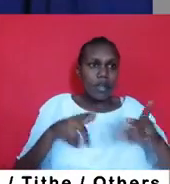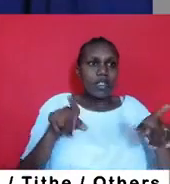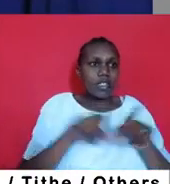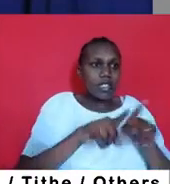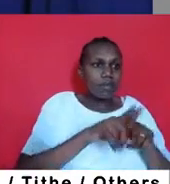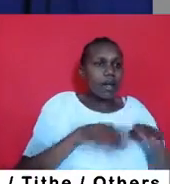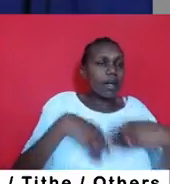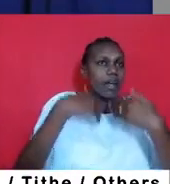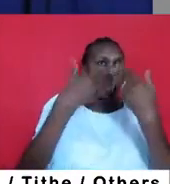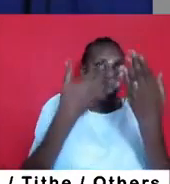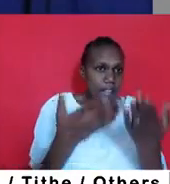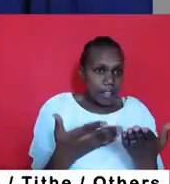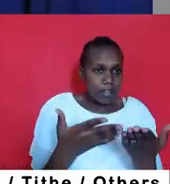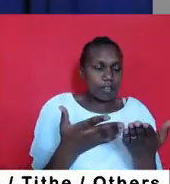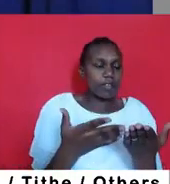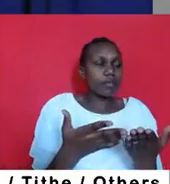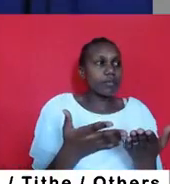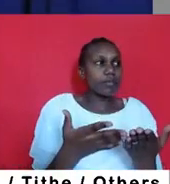akatoa